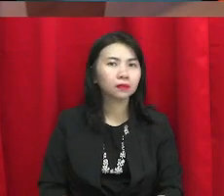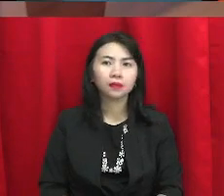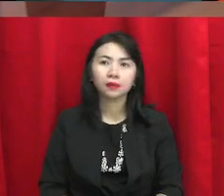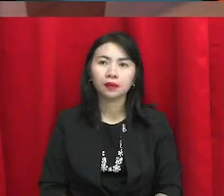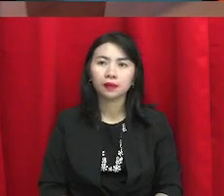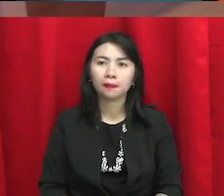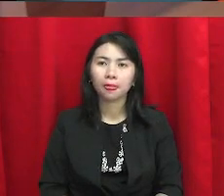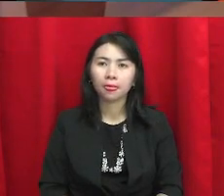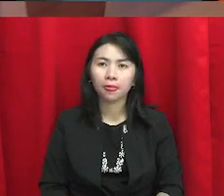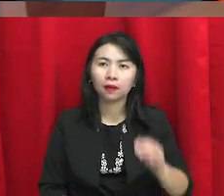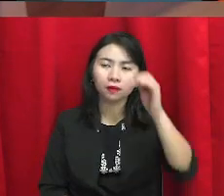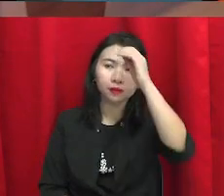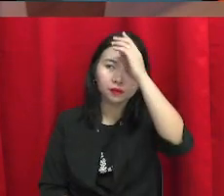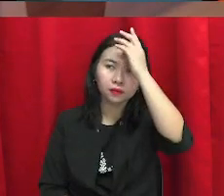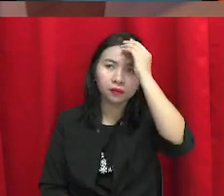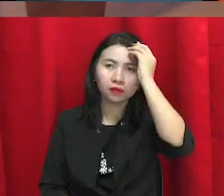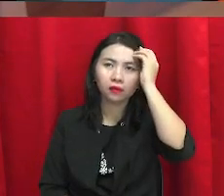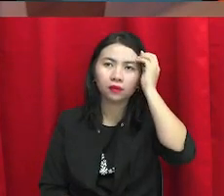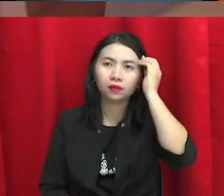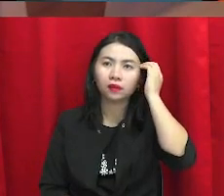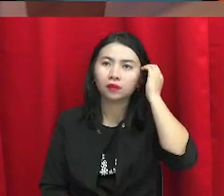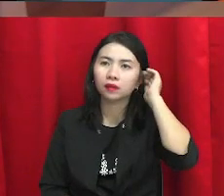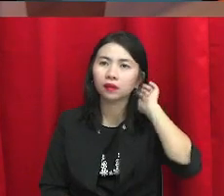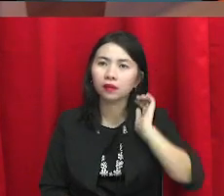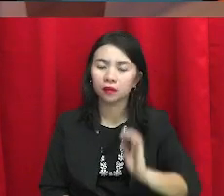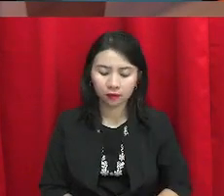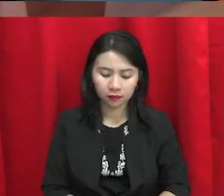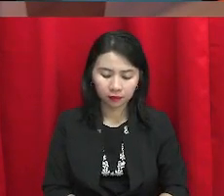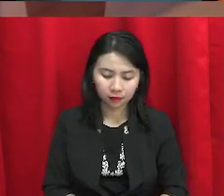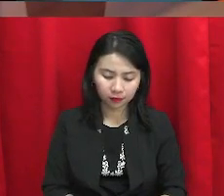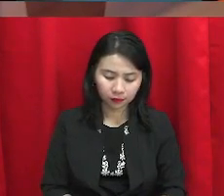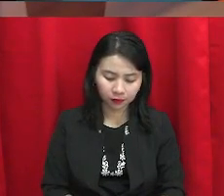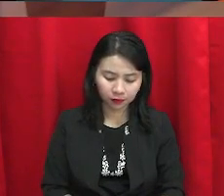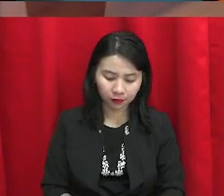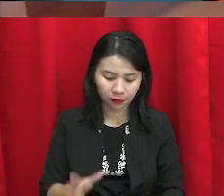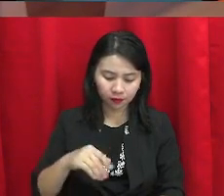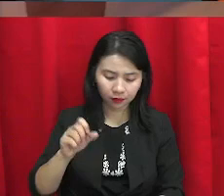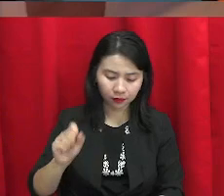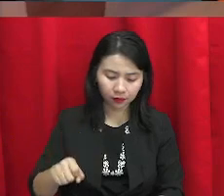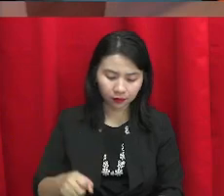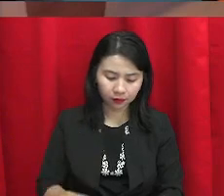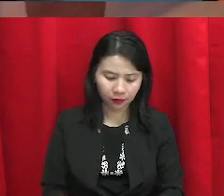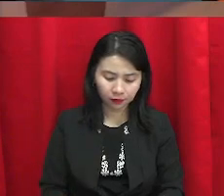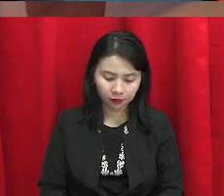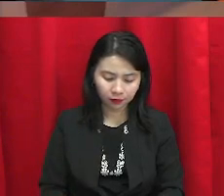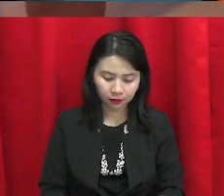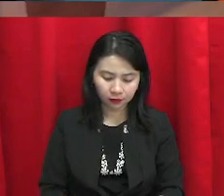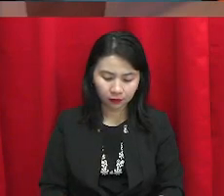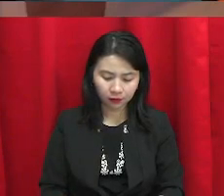nila Brother Joral at saka ni Ma'am Layla. Ayan. And also shout out dun sa,